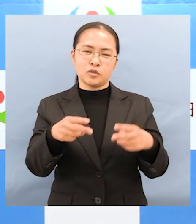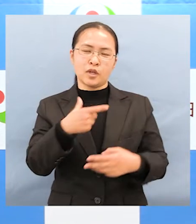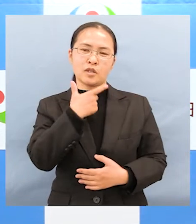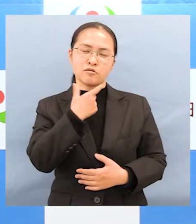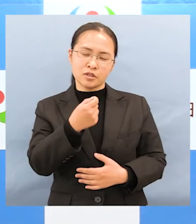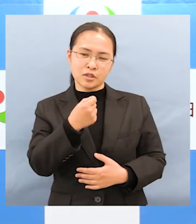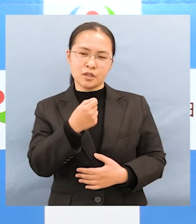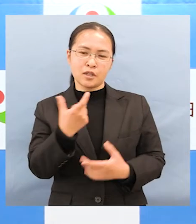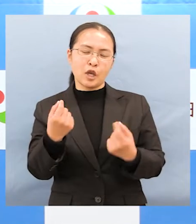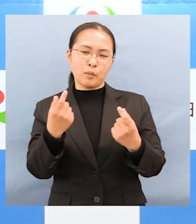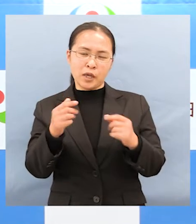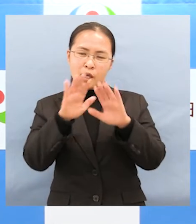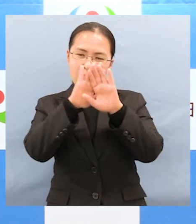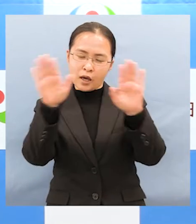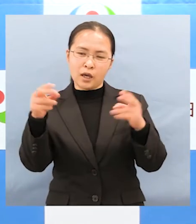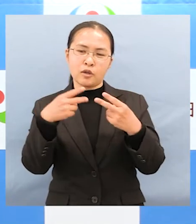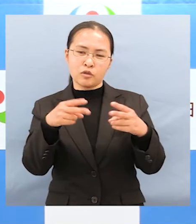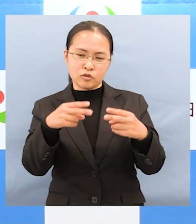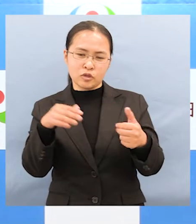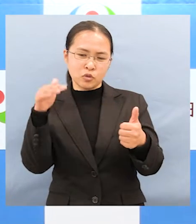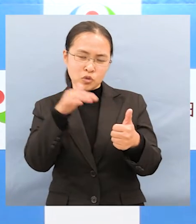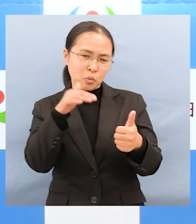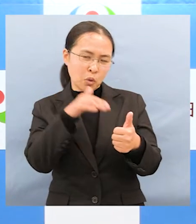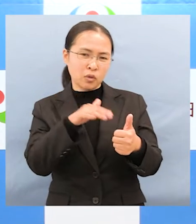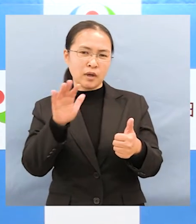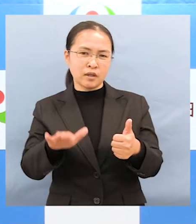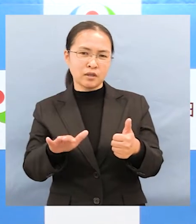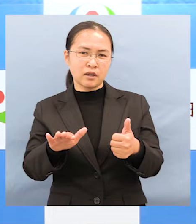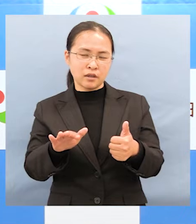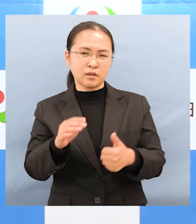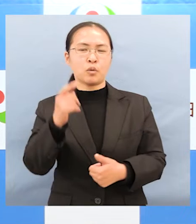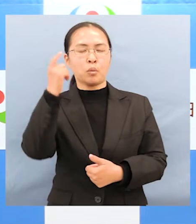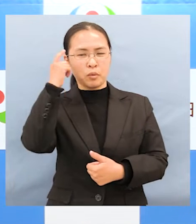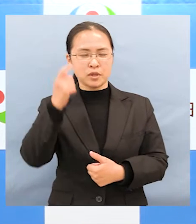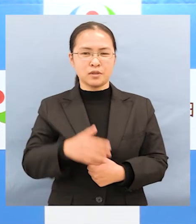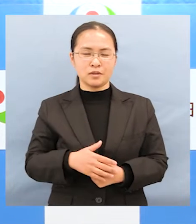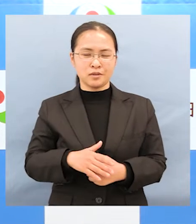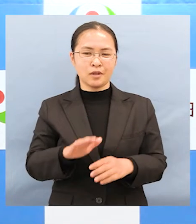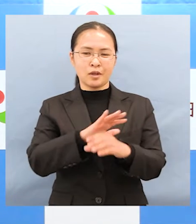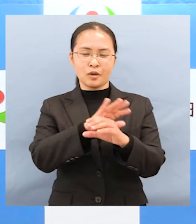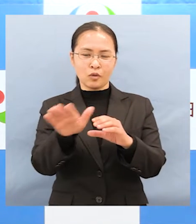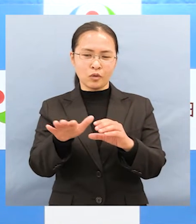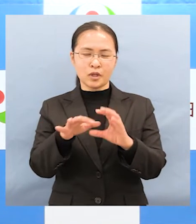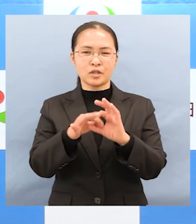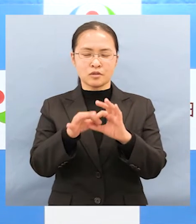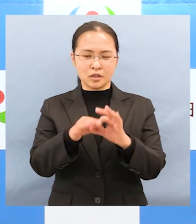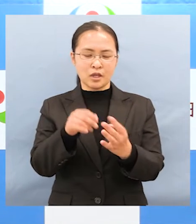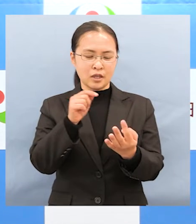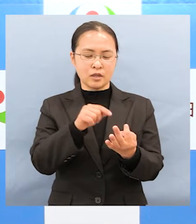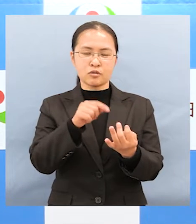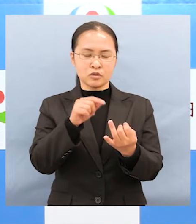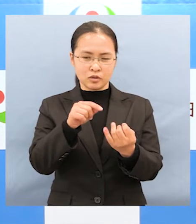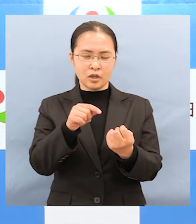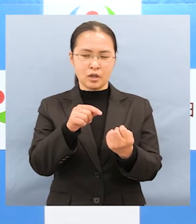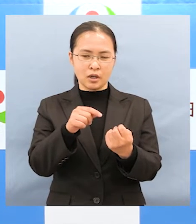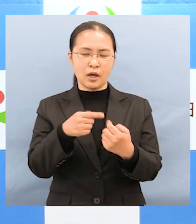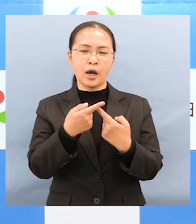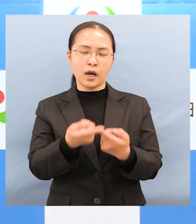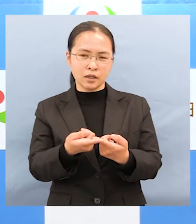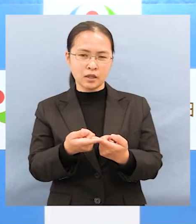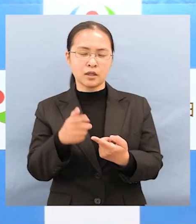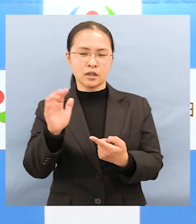きというよりも、やはりそこに注目が集まったのかなというところで、コロナの案件いくつかバラバラ入っていたんですけれども